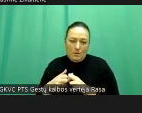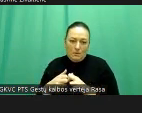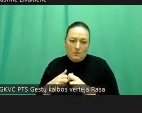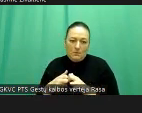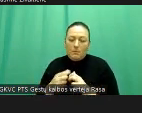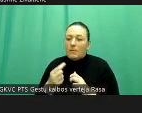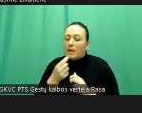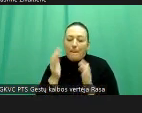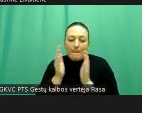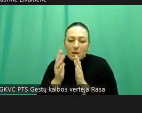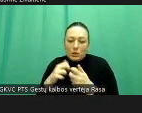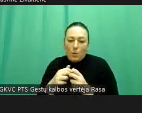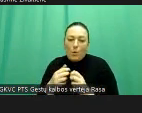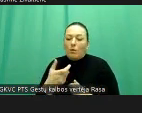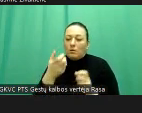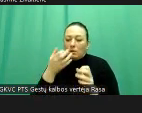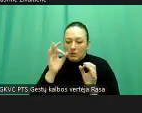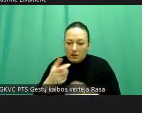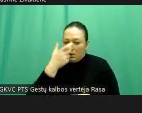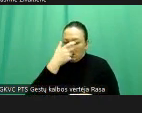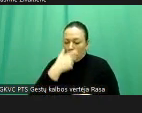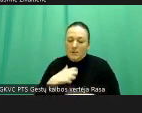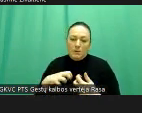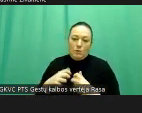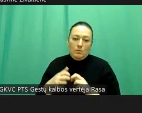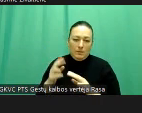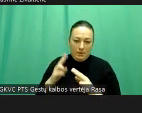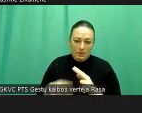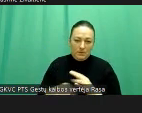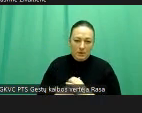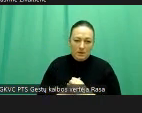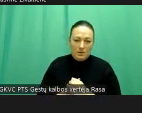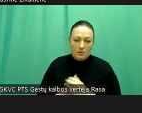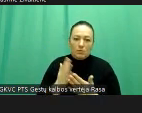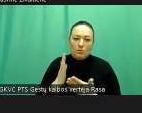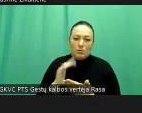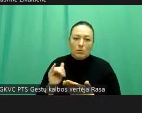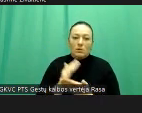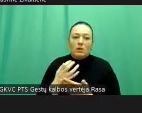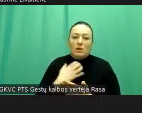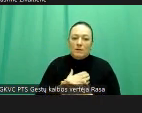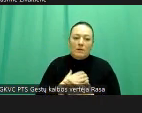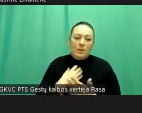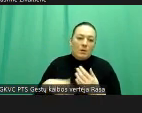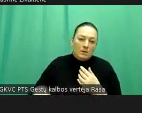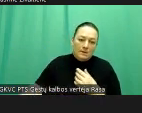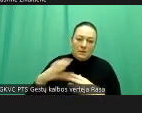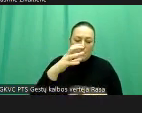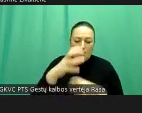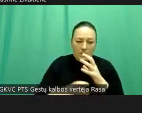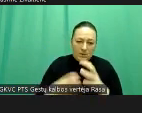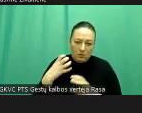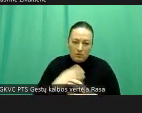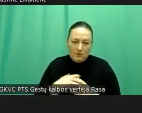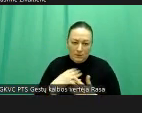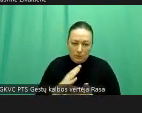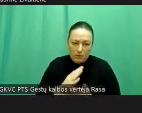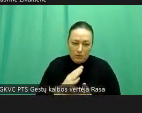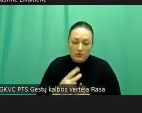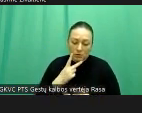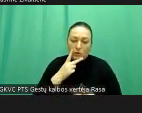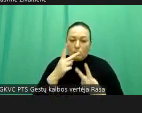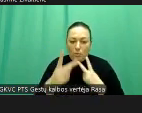o tikrai labai rimtas problemas, kurios aktualios visam pasauliu. Ir šis požiūris